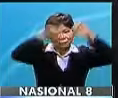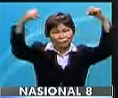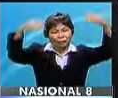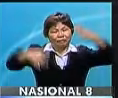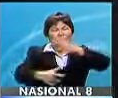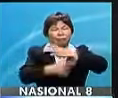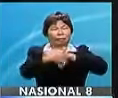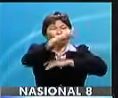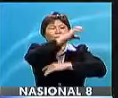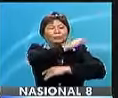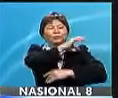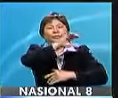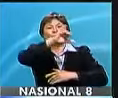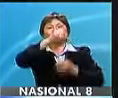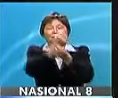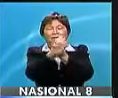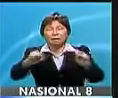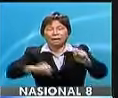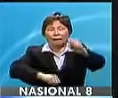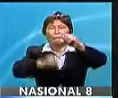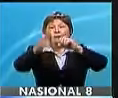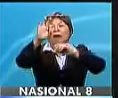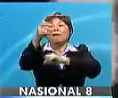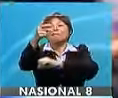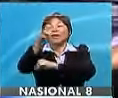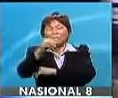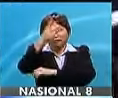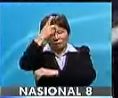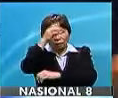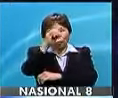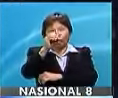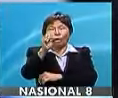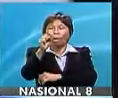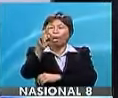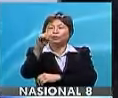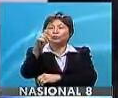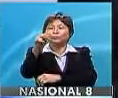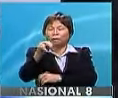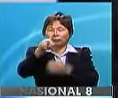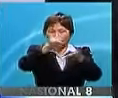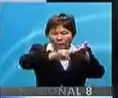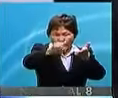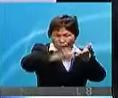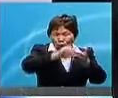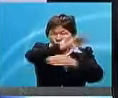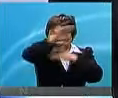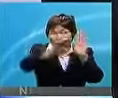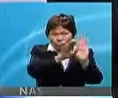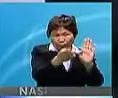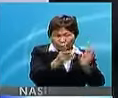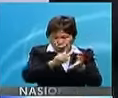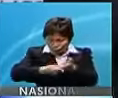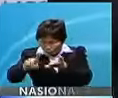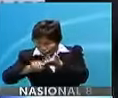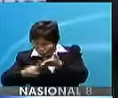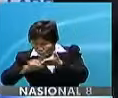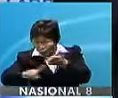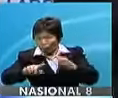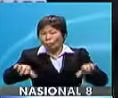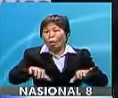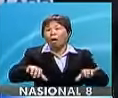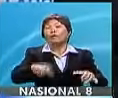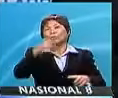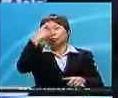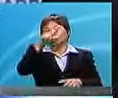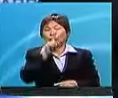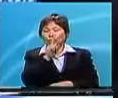Pengerusi Jawatankuasa Keselamatan Persatuan Bola Sepak Malaysia FAM, Dato' Osman Saleh berkata, pemeriksaan rapi di semua pintu masuk stadium akan dijalankan